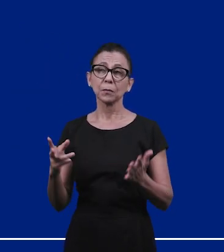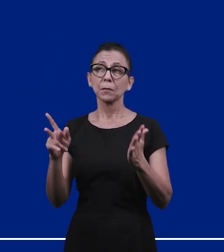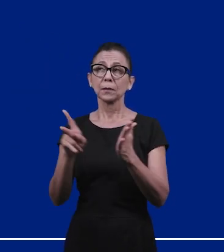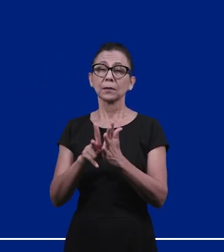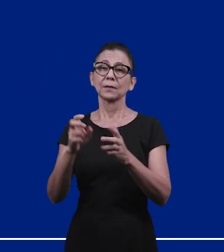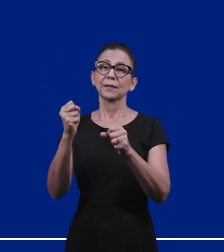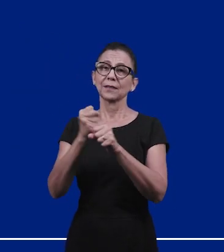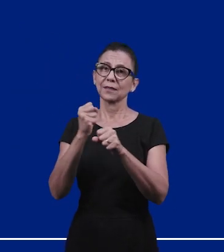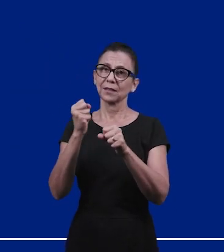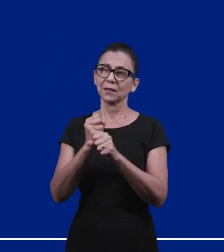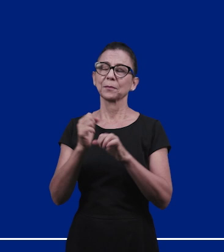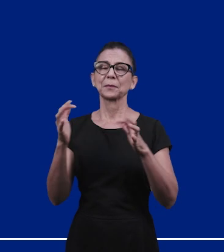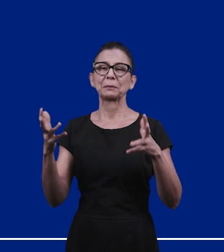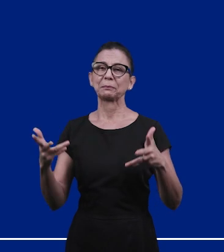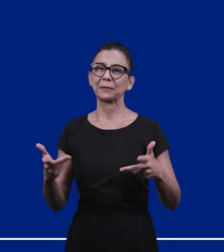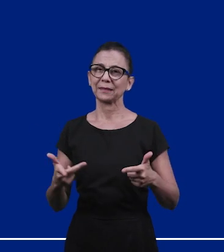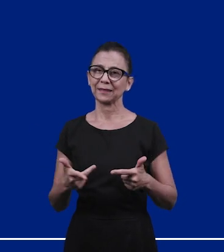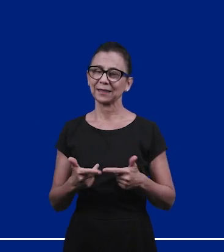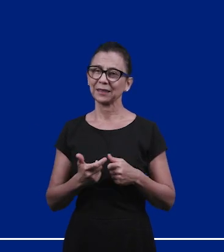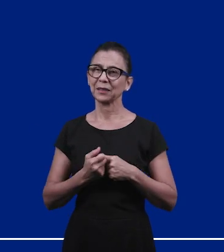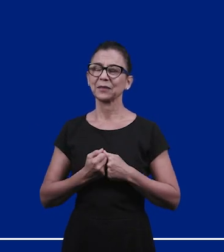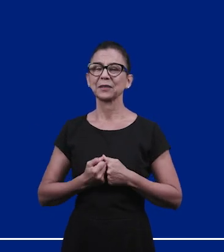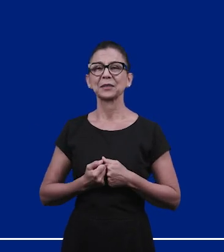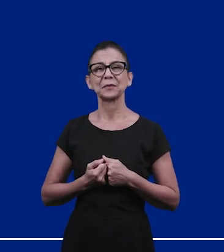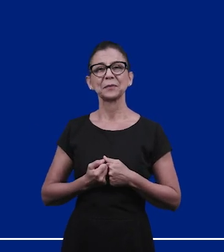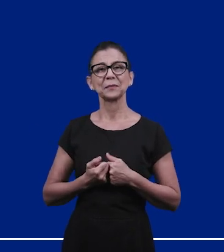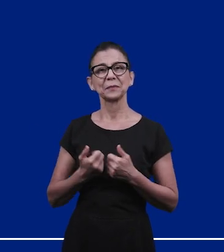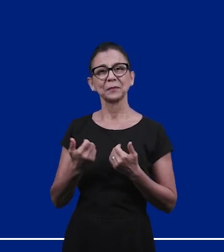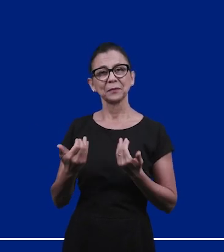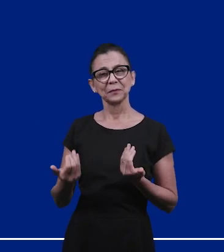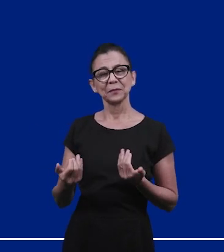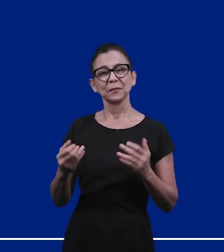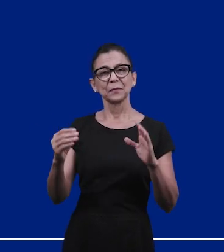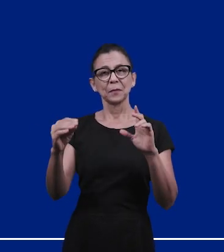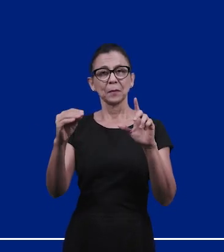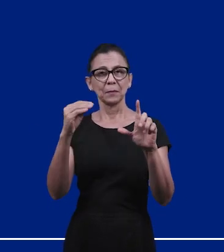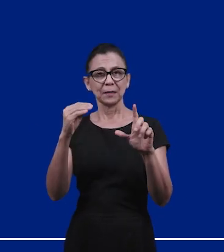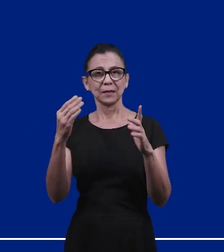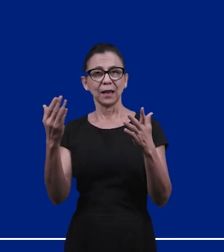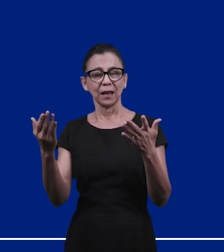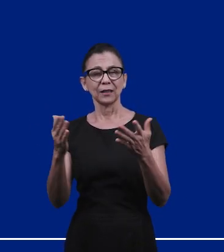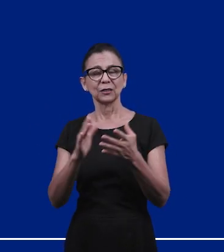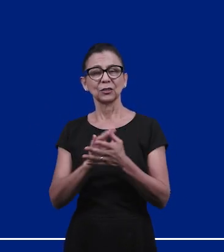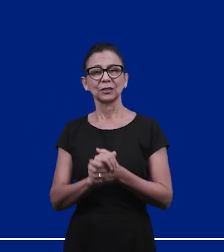glorieuse. Voici le message envoyé par notre sœur Héloïse Hélène